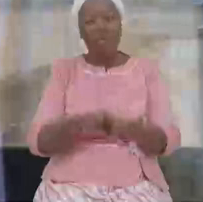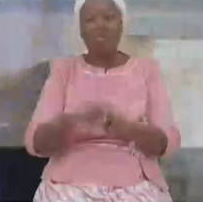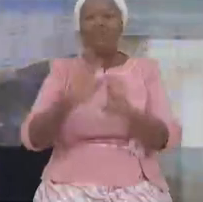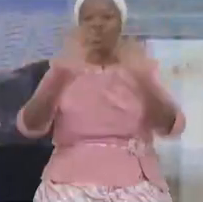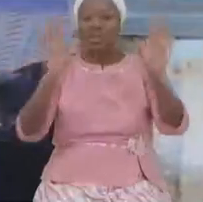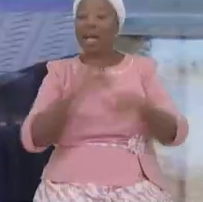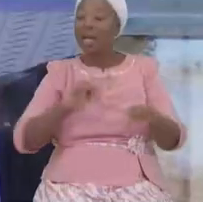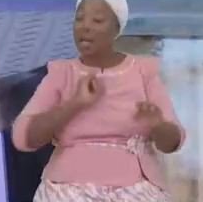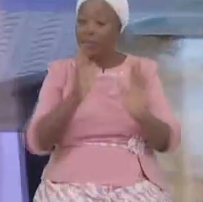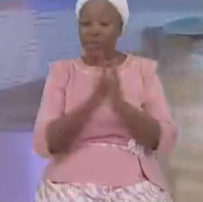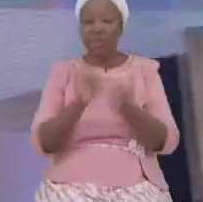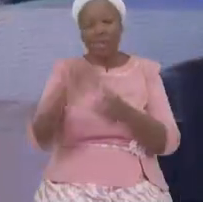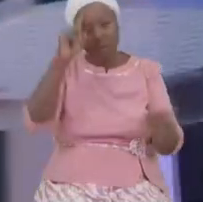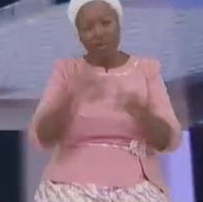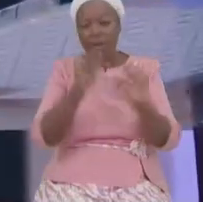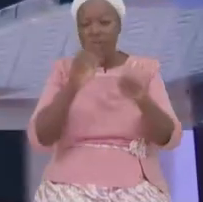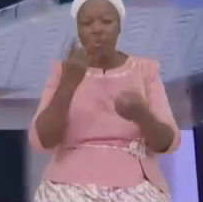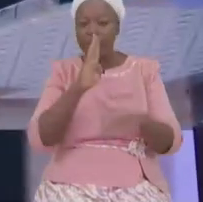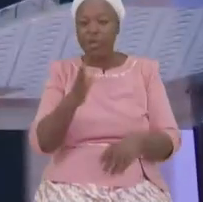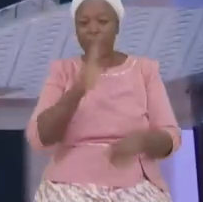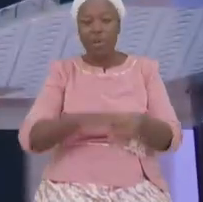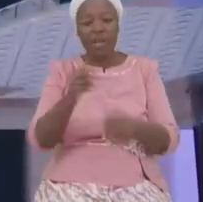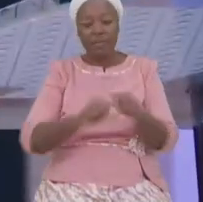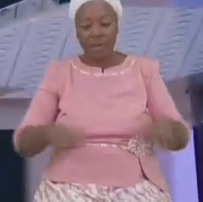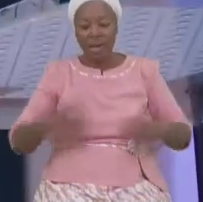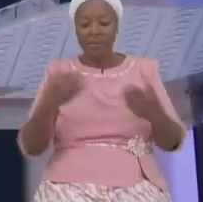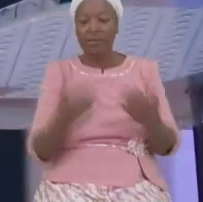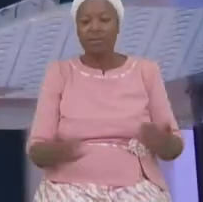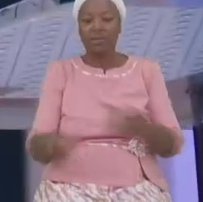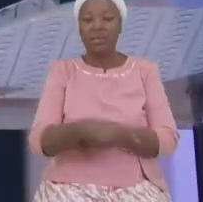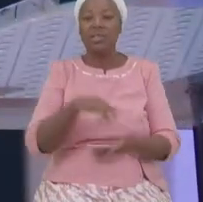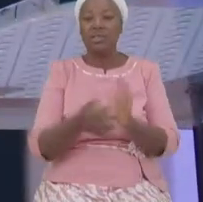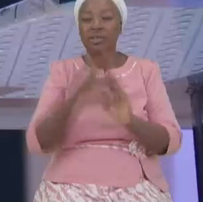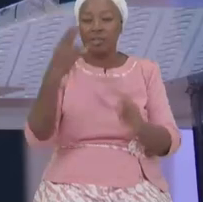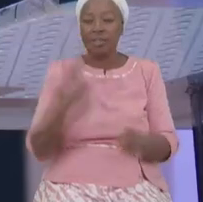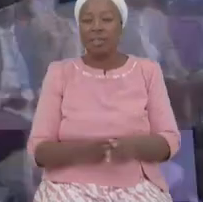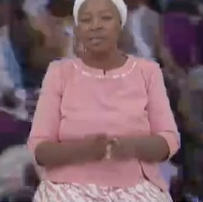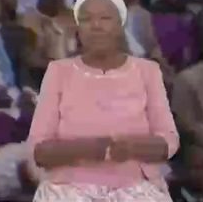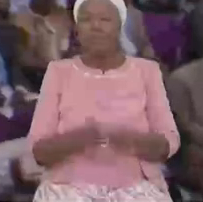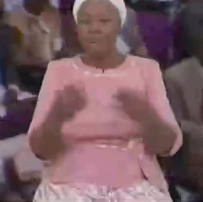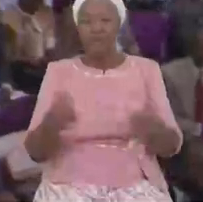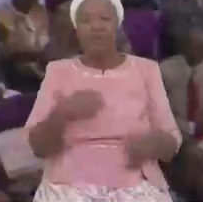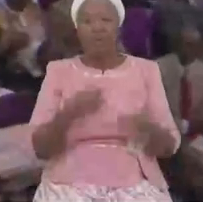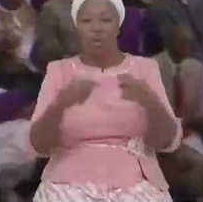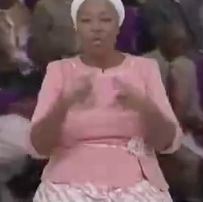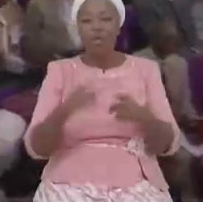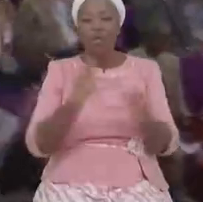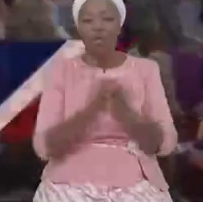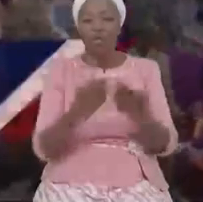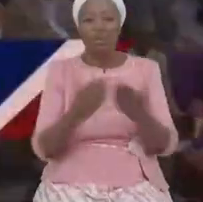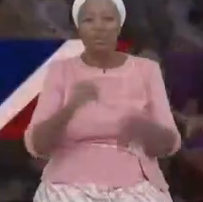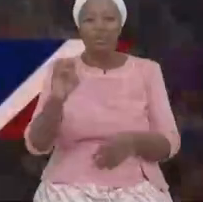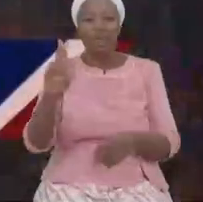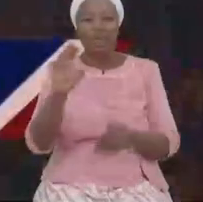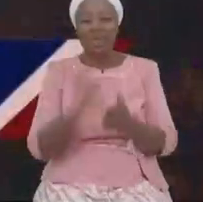que les bénitions de l'Alliance soient sur chacun au nom de Jésus. Nous sommes en Jérémie au chapitre